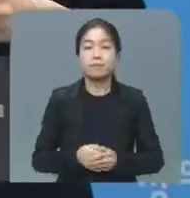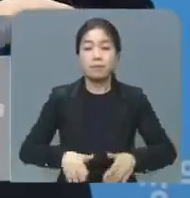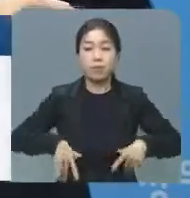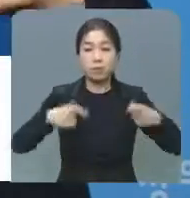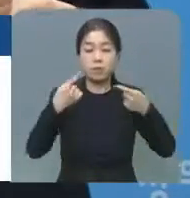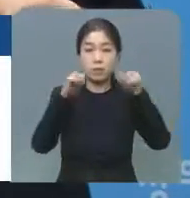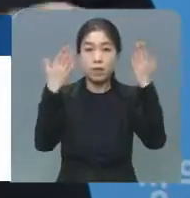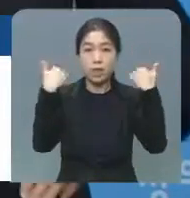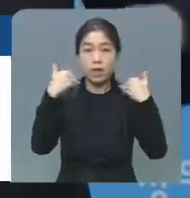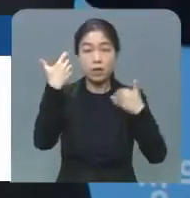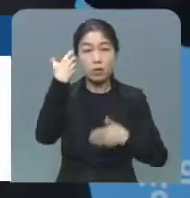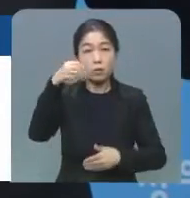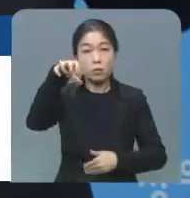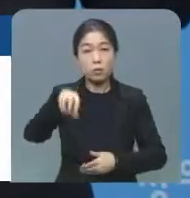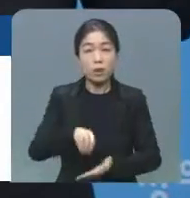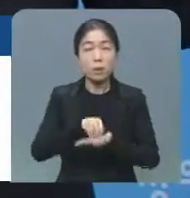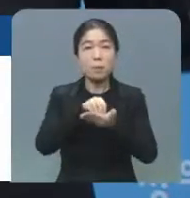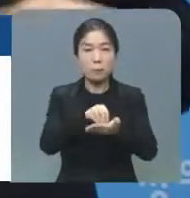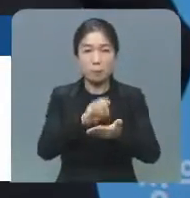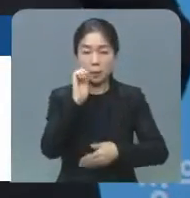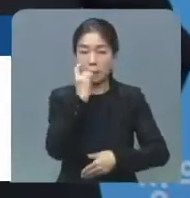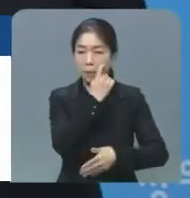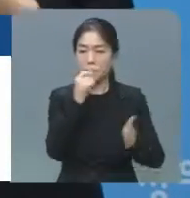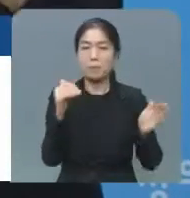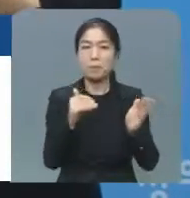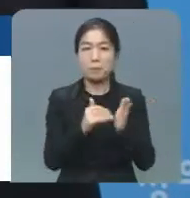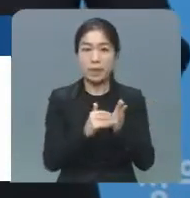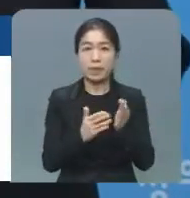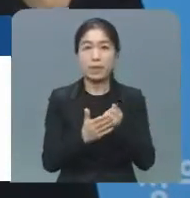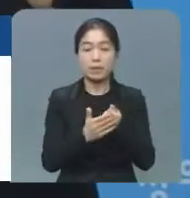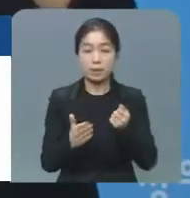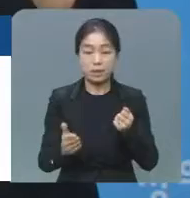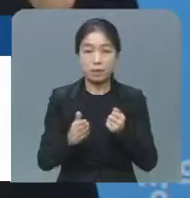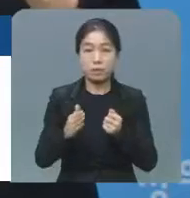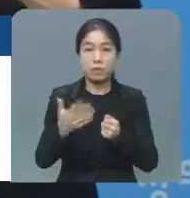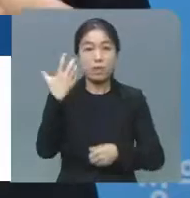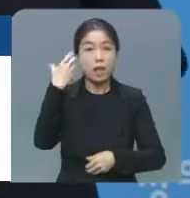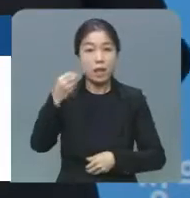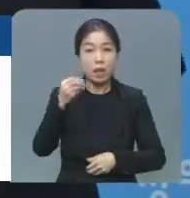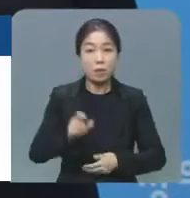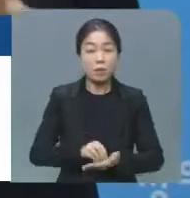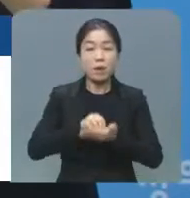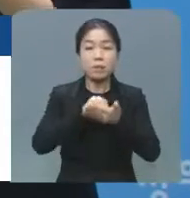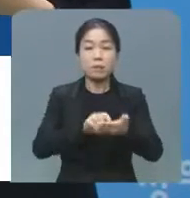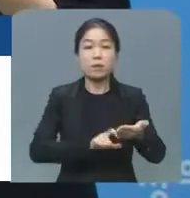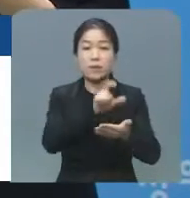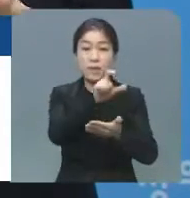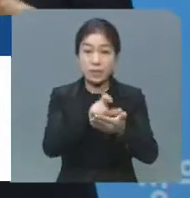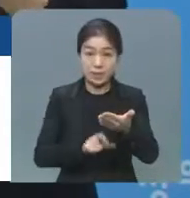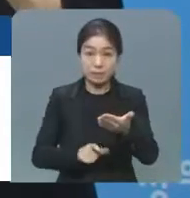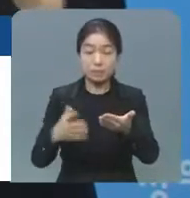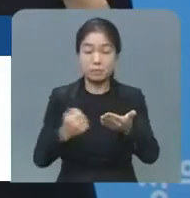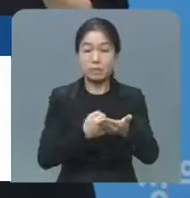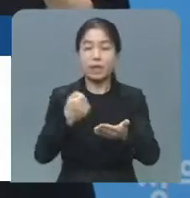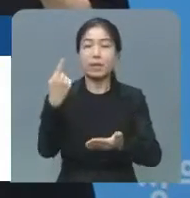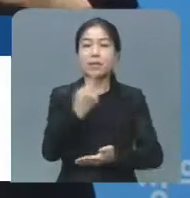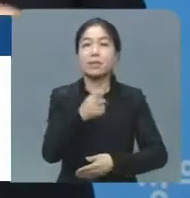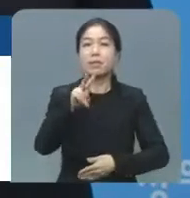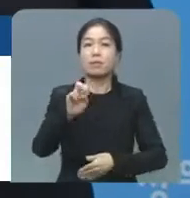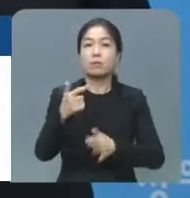소재 대학교 생활 간의 입소 중인 것으로 발견이 확인이 되서 생활관 입소자 명단을 확보하고 찬이 16명에 대한